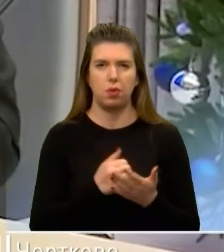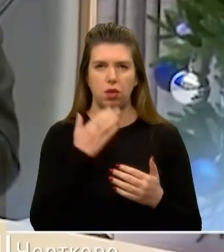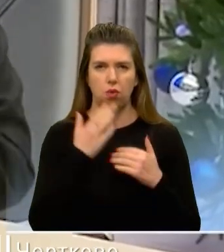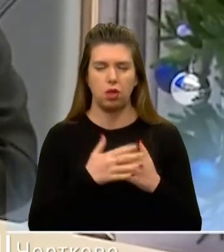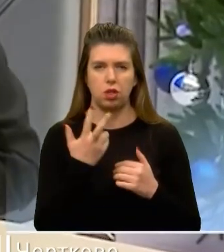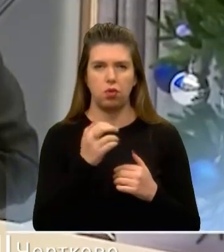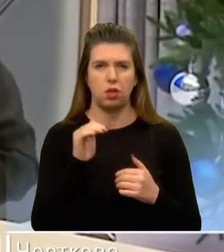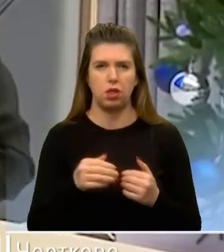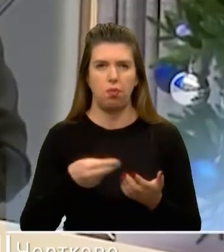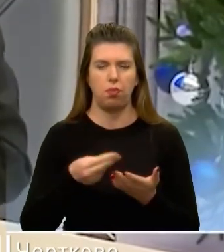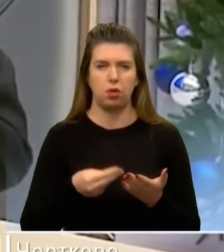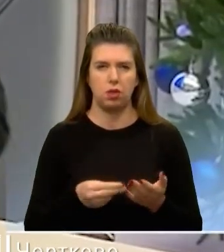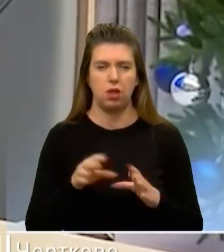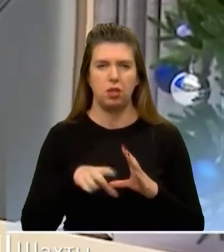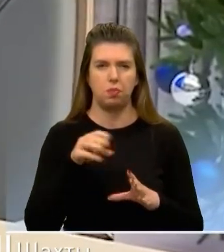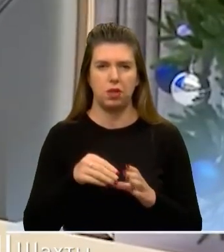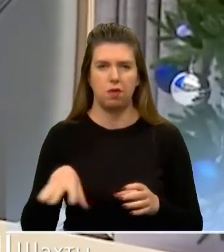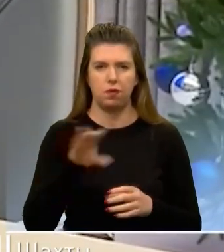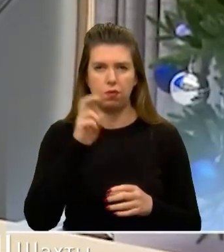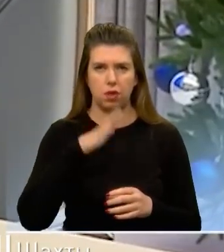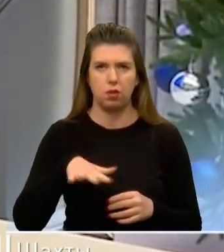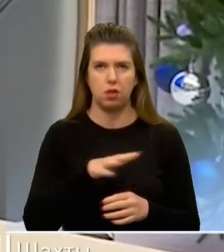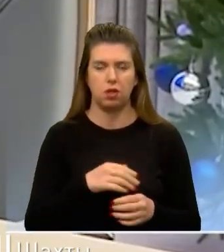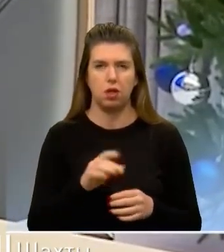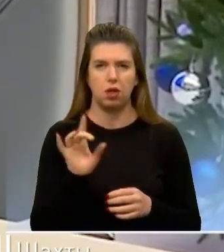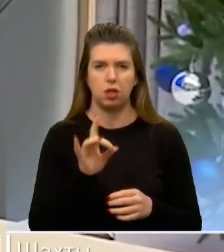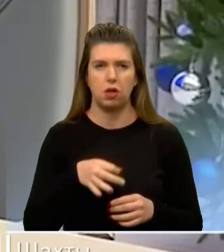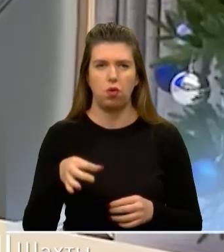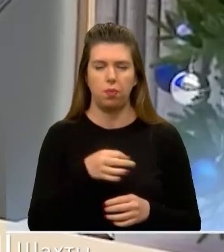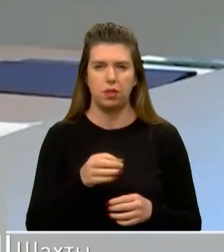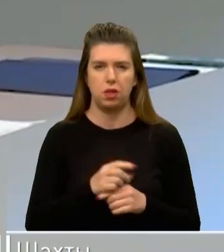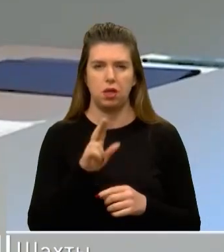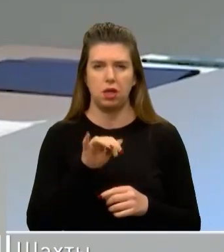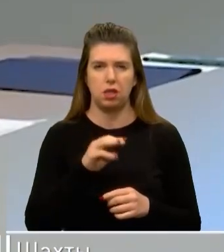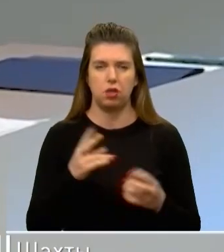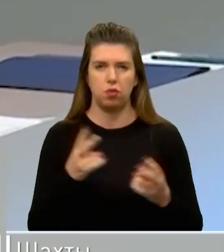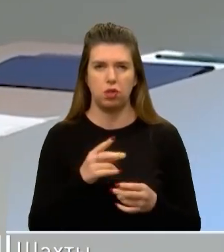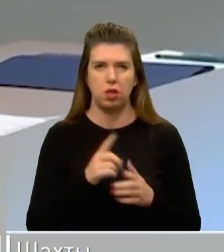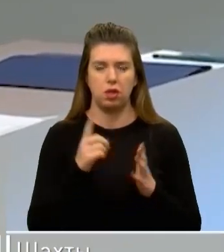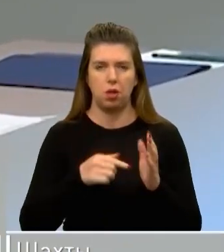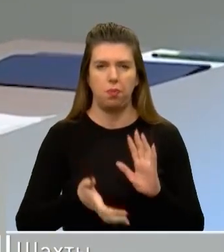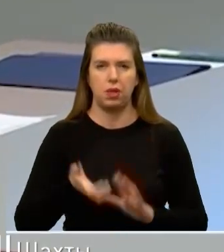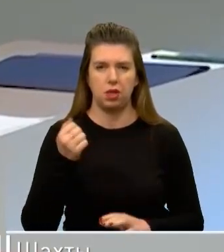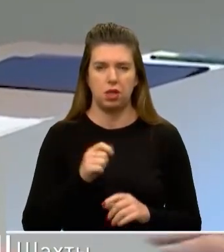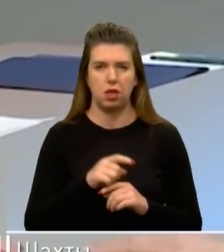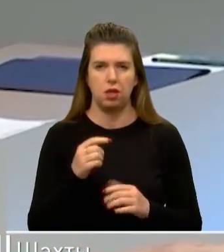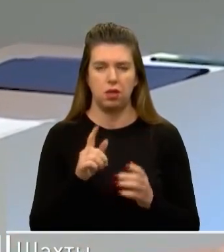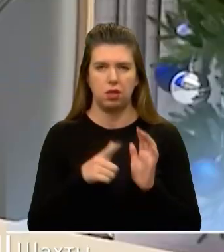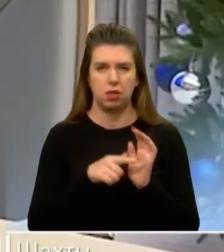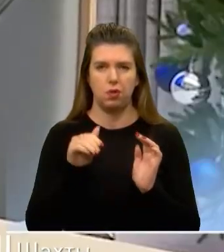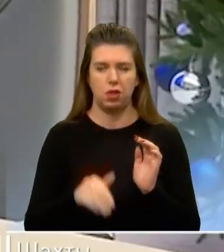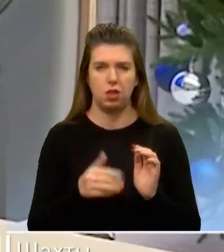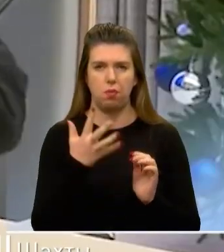300.000 подписи Избирателей со всей страны в Ростовской области кандидату нужно заручиться поддержкой минимум